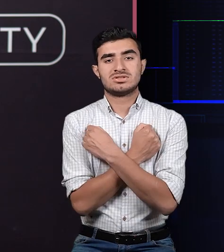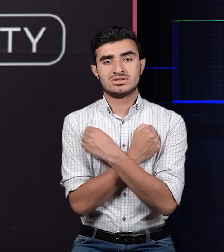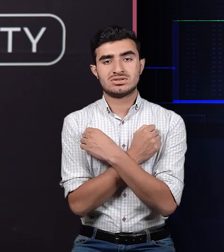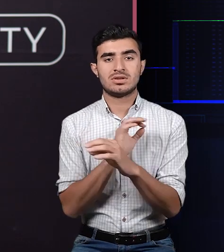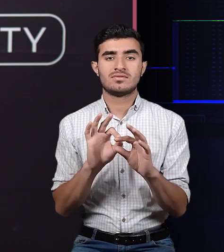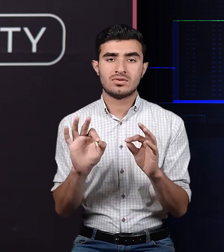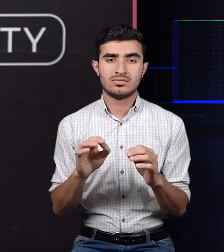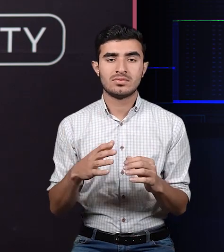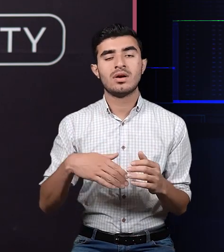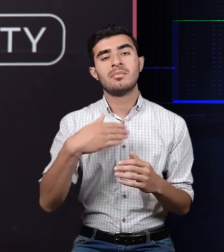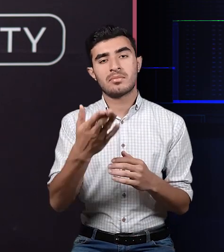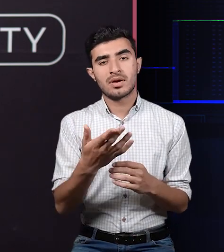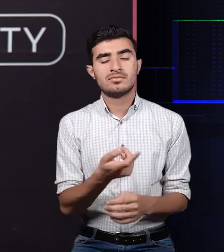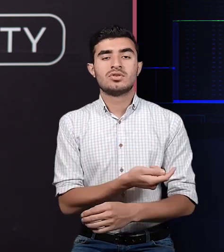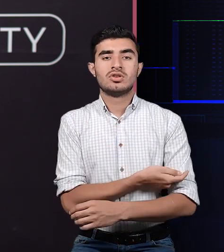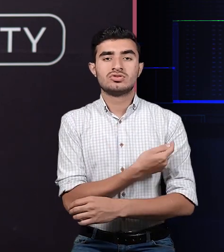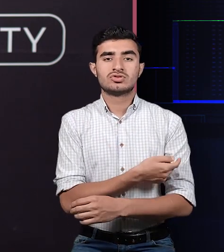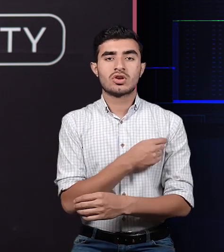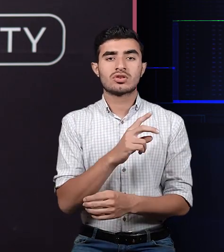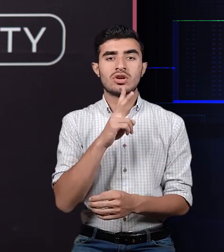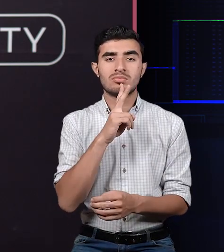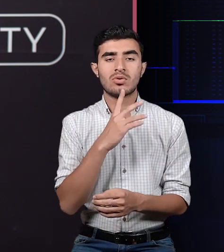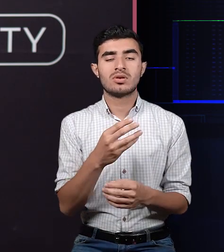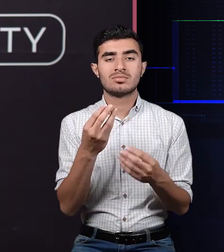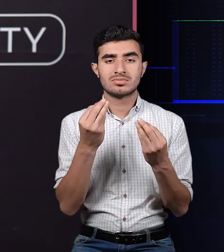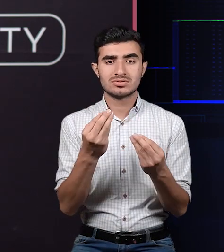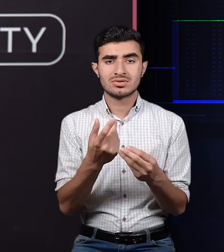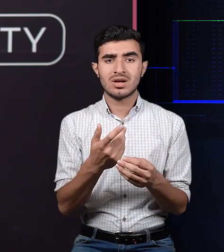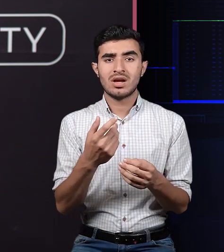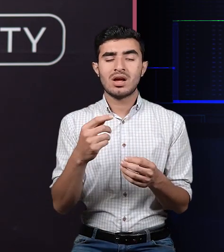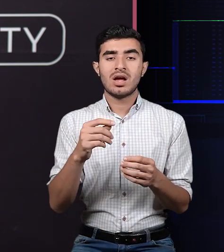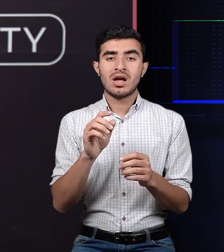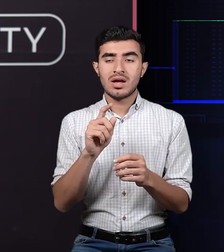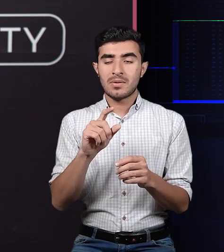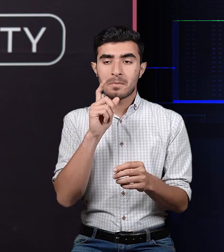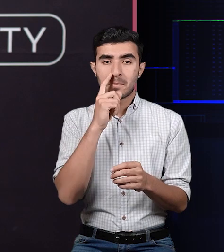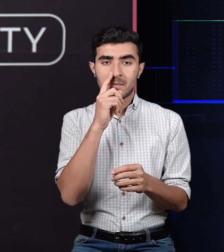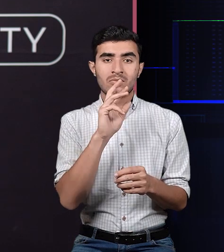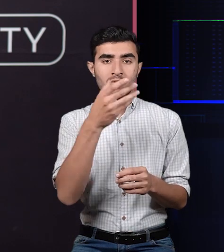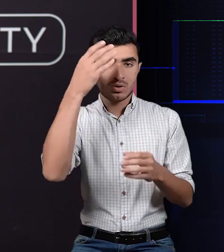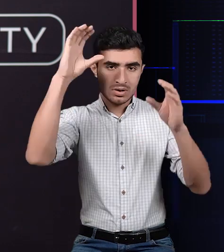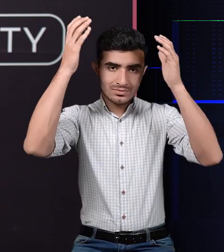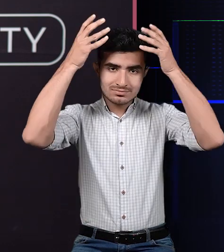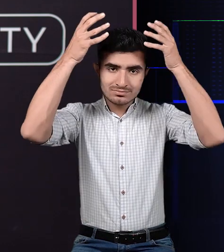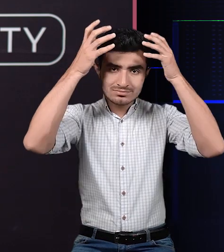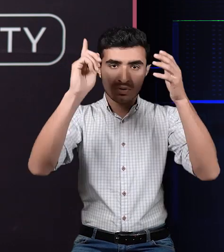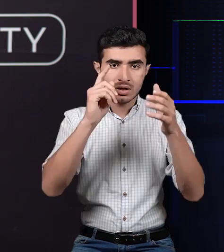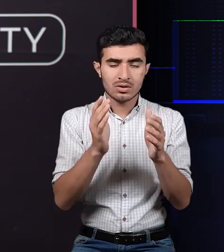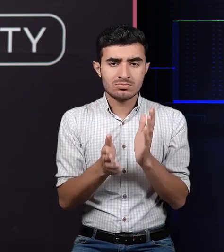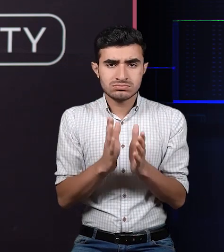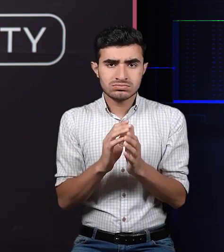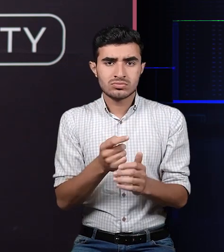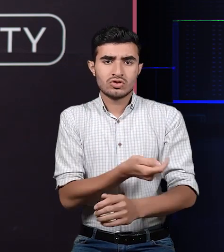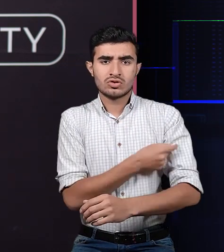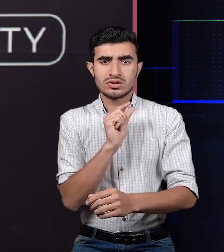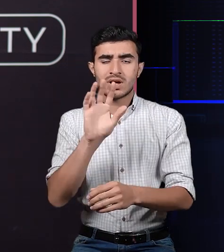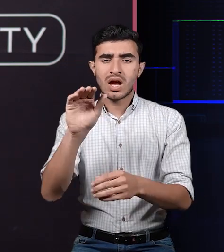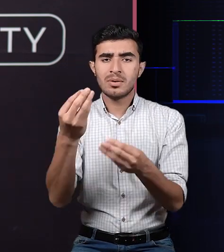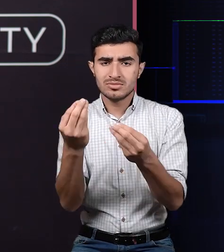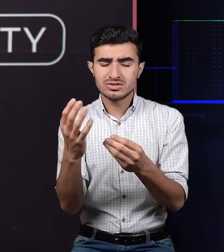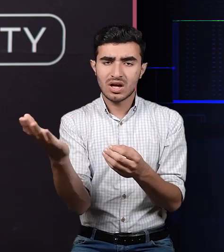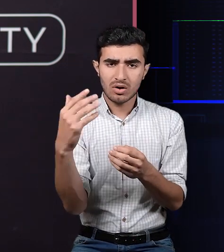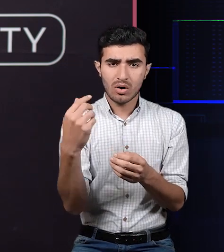آئیے۔ ڈاکٹر تیزی سے کمرے سے نکل کر وارڈ کی طرف دوڑا اور اس کے پیچھے ہی ایک اور ڈاکٹر وارڈ میں داخل ہو